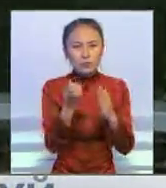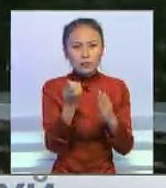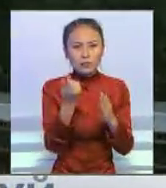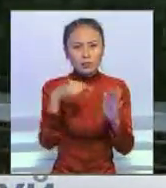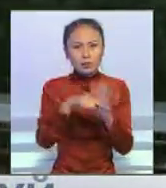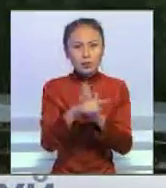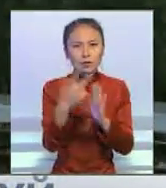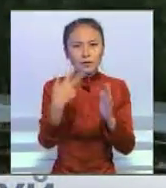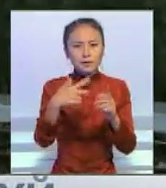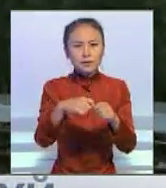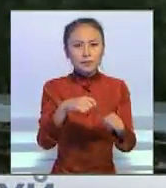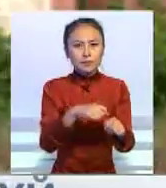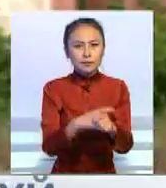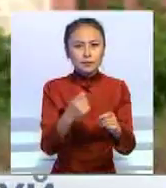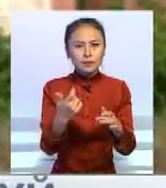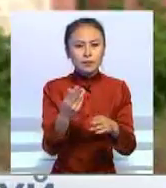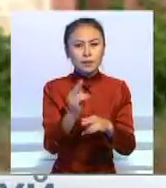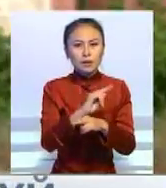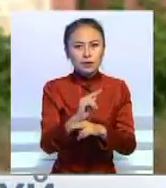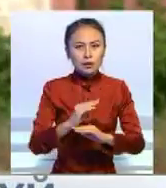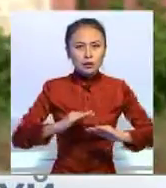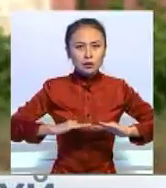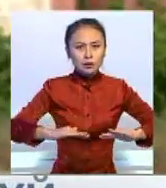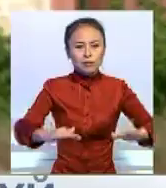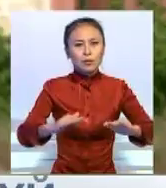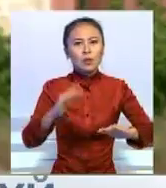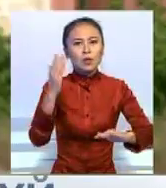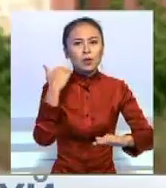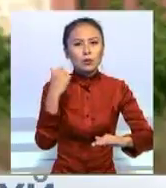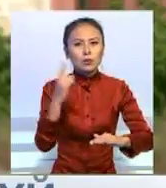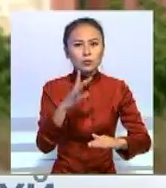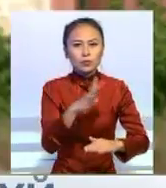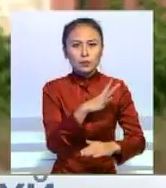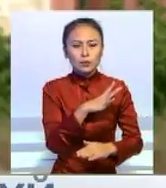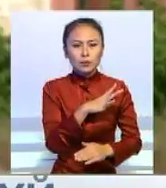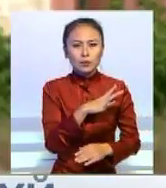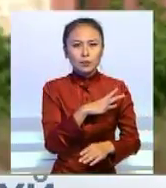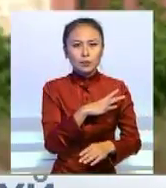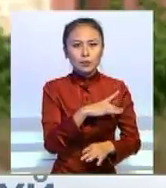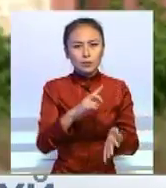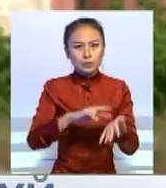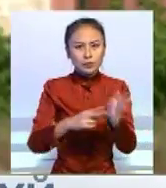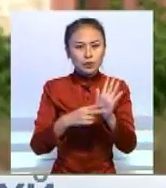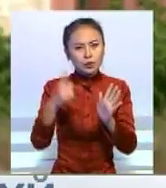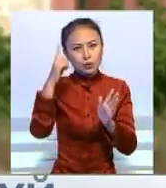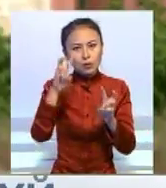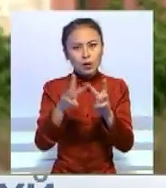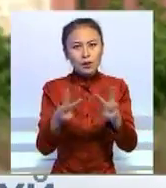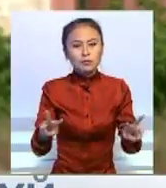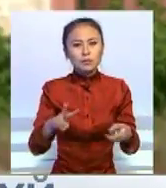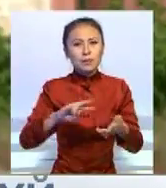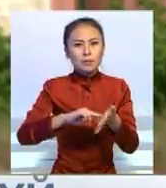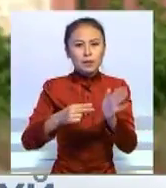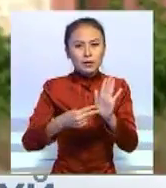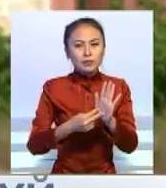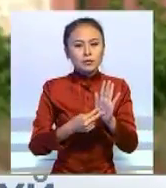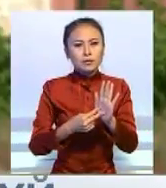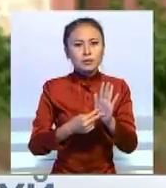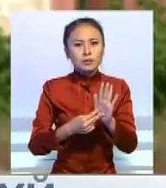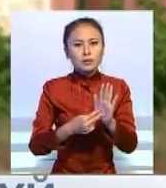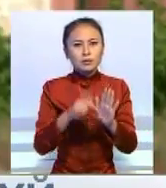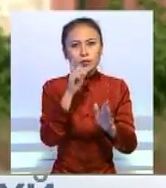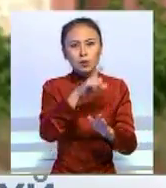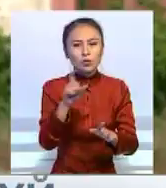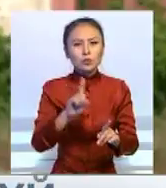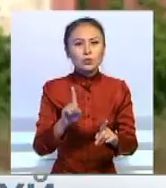жаңағы бір 30 метрде шебенкі төсеп берсе, кішкене жол төсеп берсе, ол да алдағы уақытта аудан әкімдігінің жоспарына қойылып, халықтан түскен